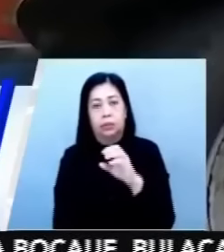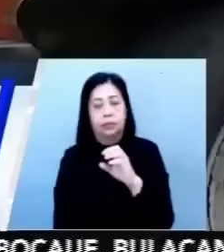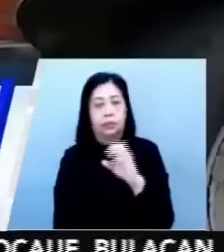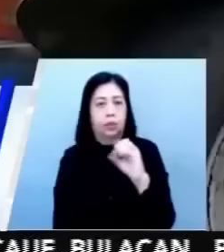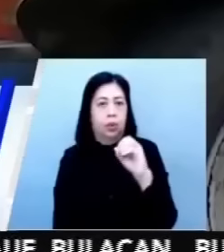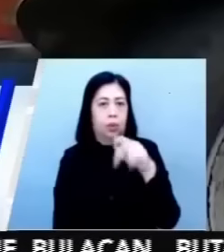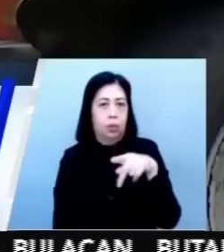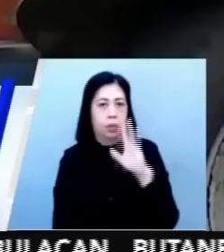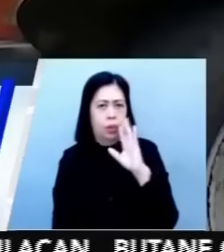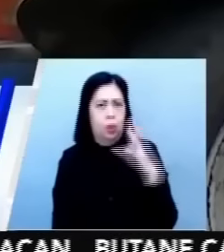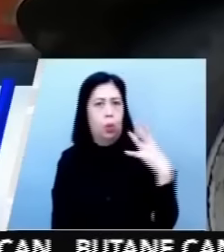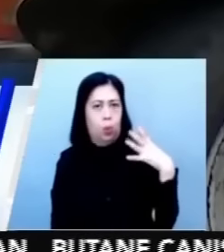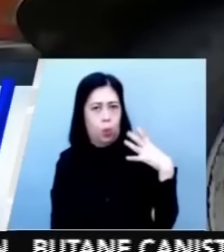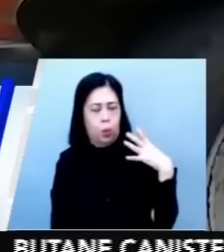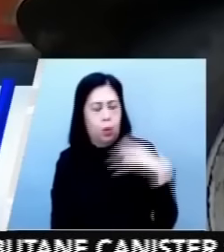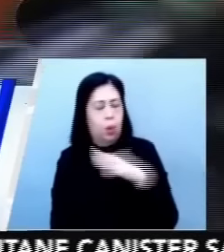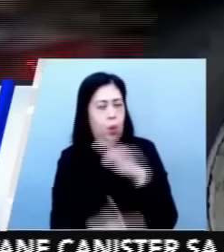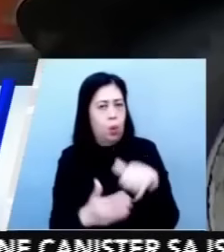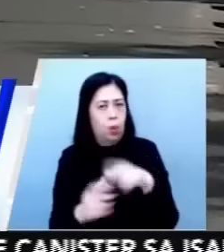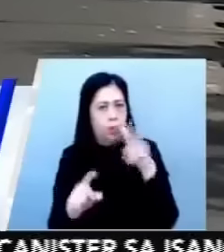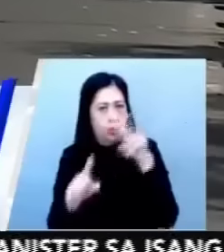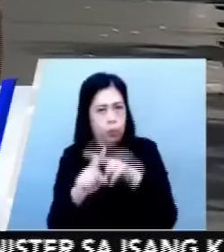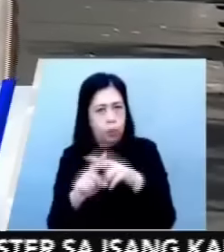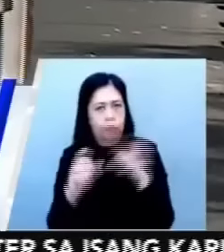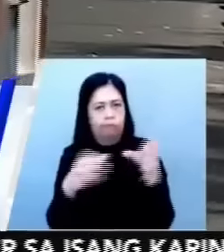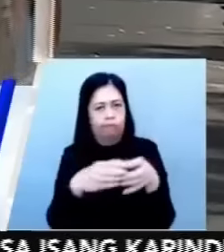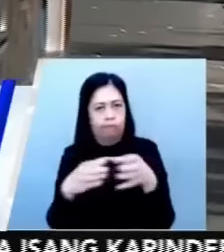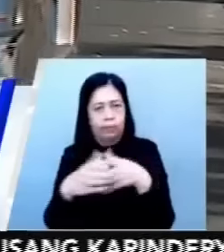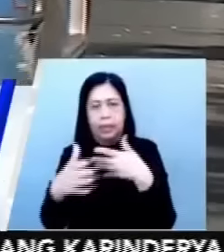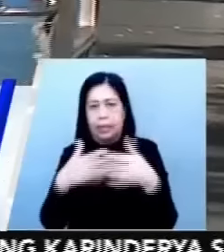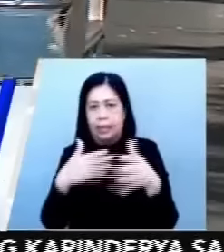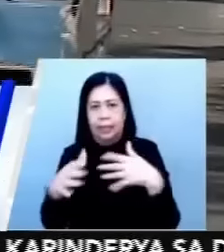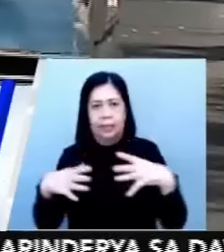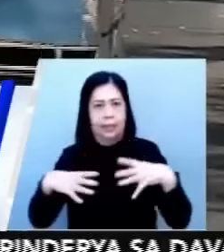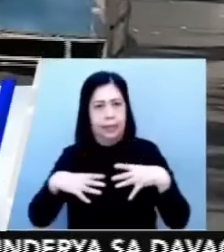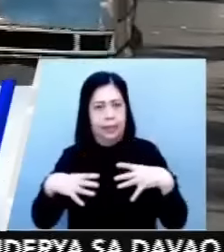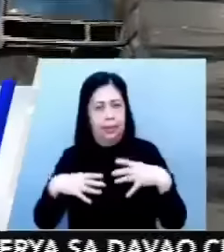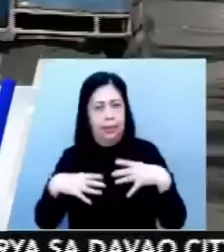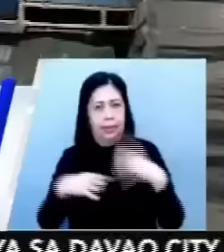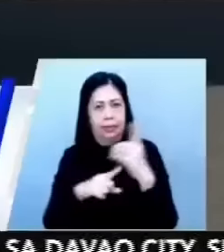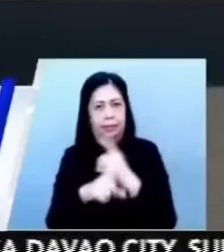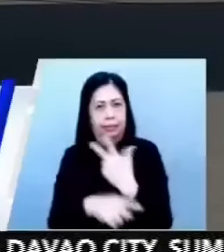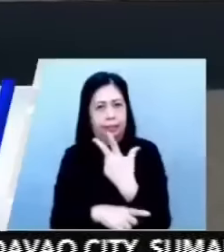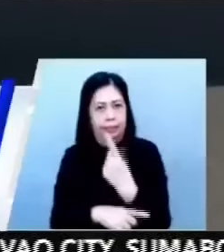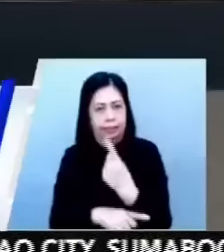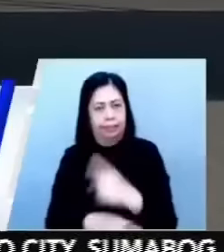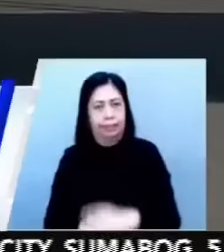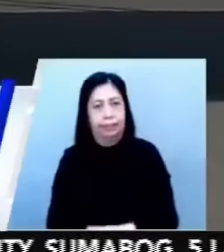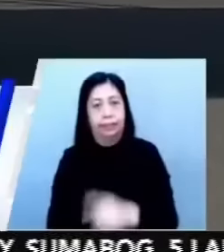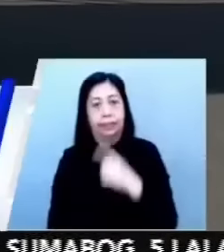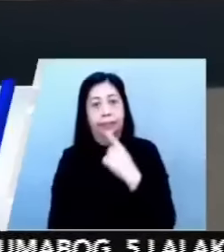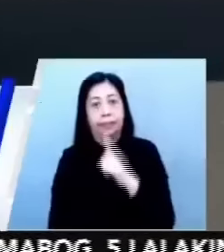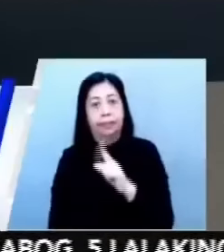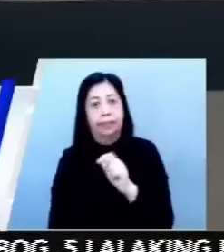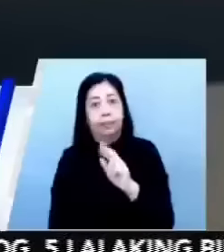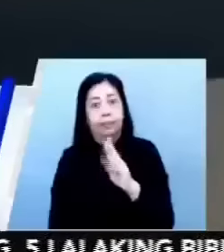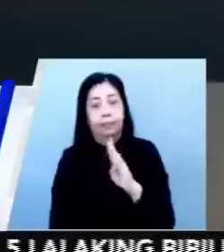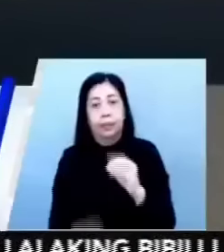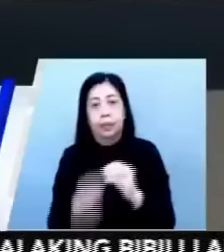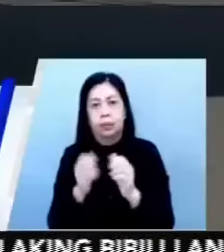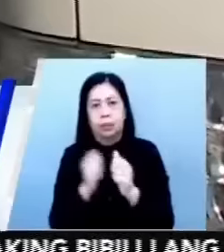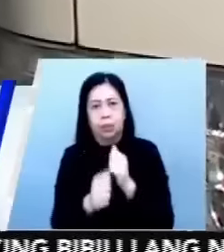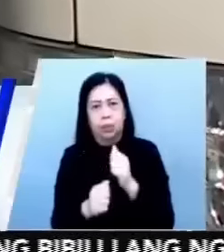sihintayin ang mga hahabol na mag-consolidate kahit holiday papatak ang December 31. Ayon sa LTFRB, karamihan sa mga